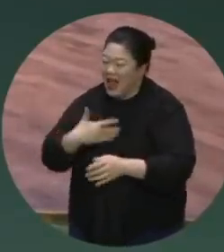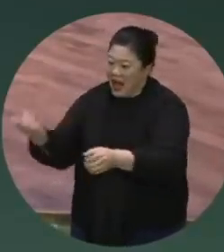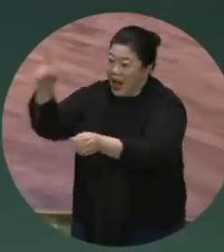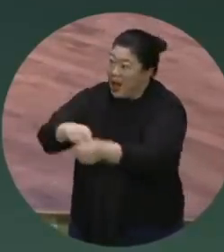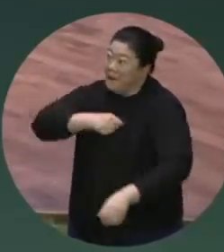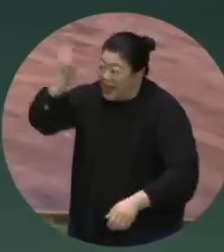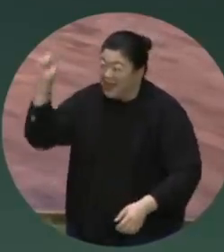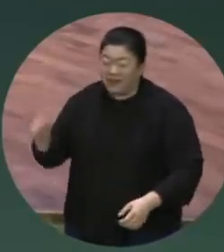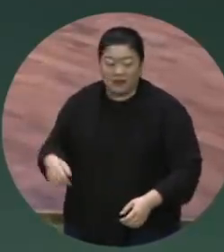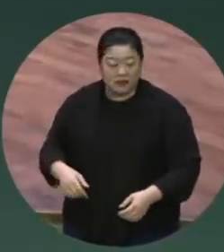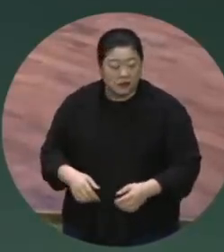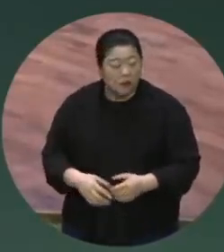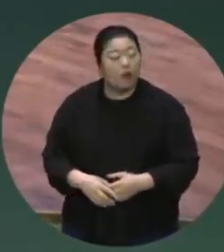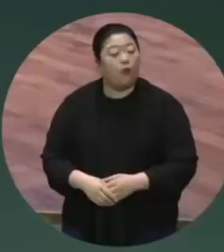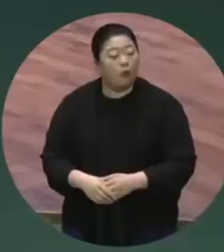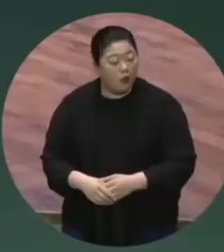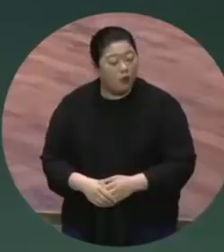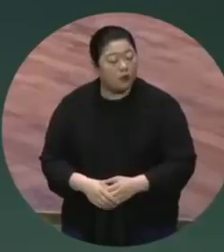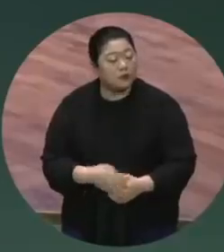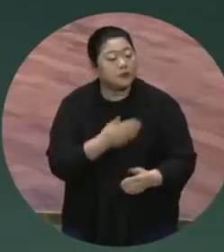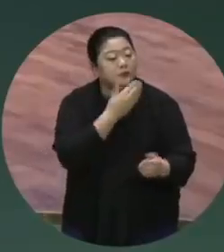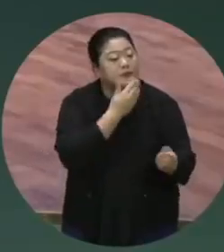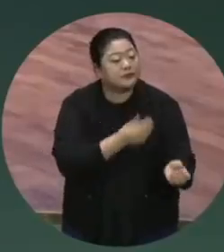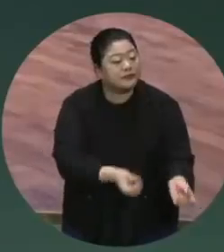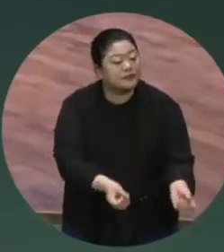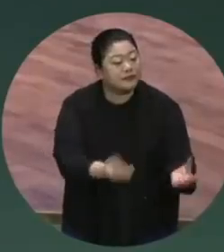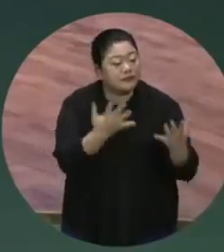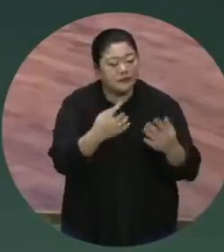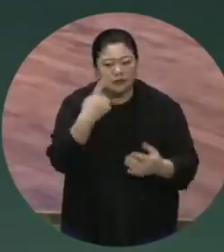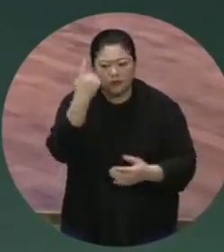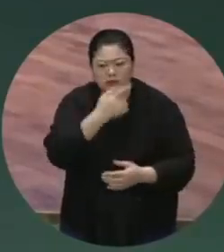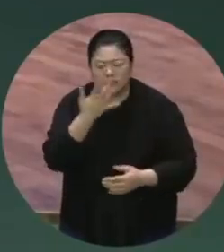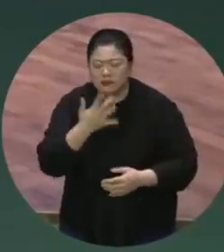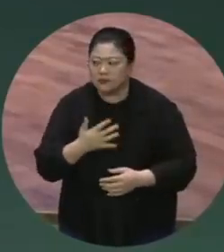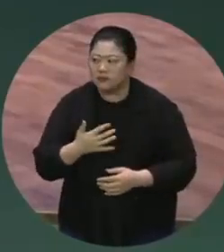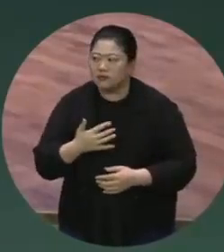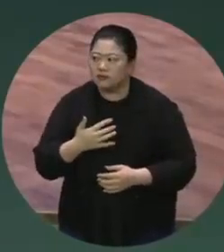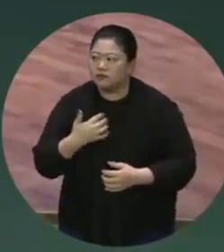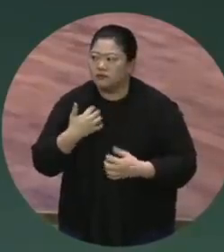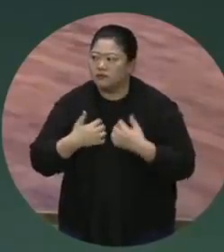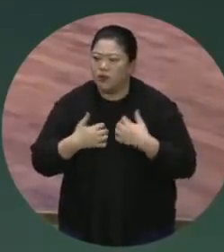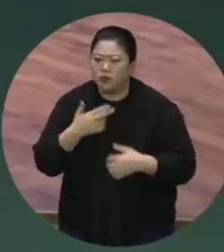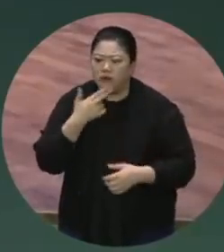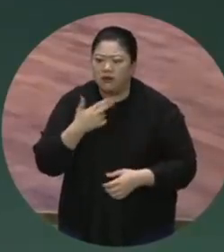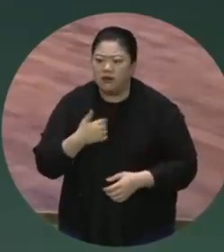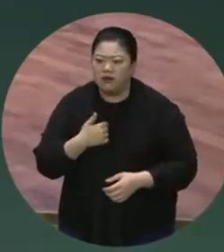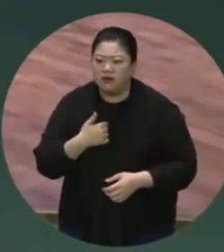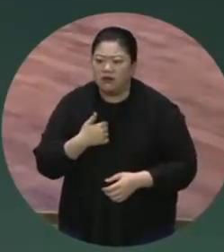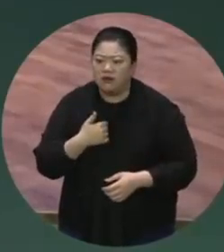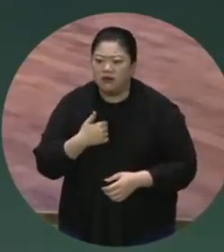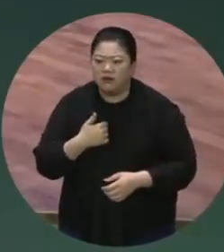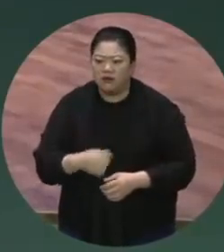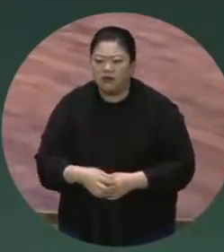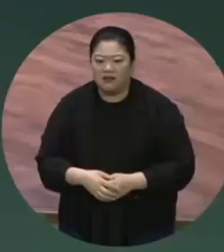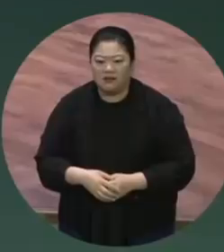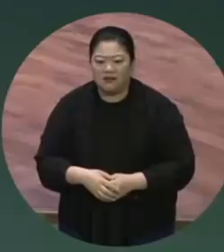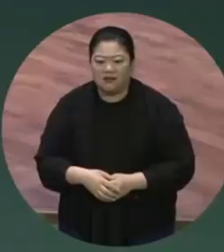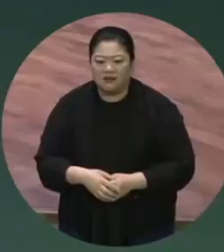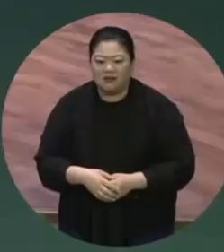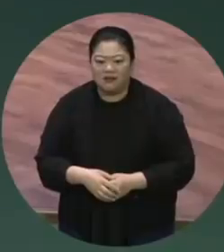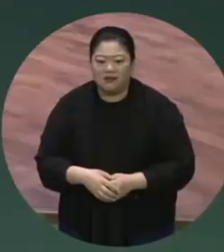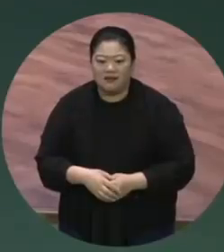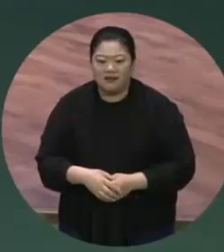하는데도 아무런 마음의 기쁨이 없었다. 무슨 말입니까? 우리가 신앙생활을